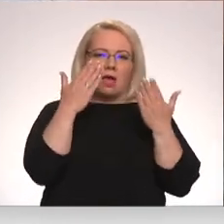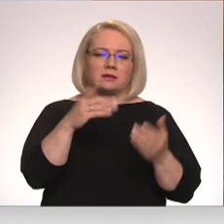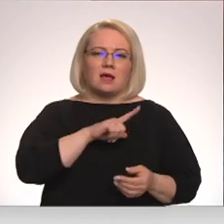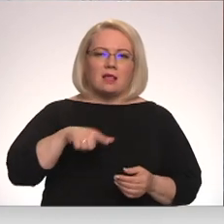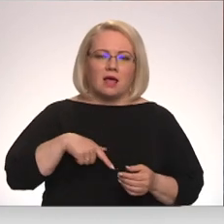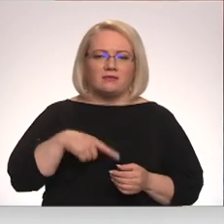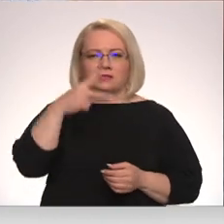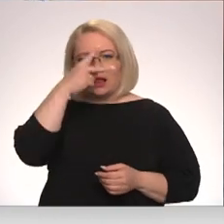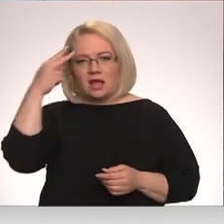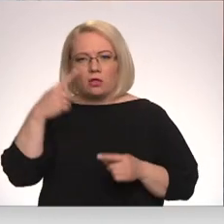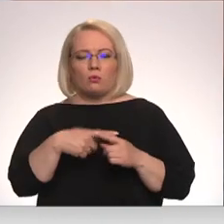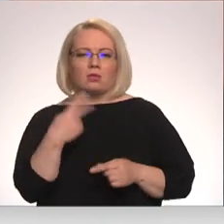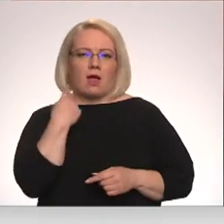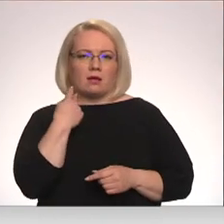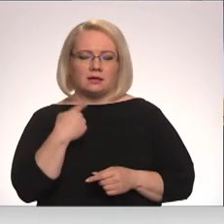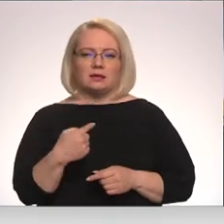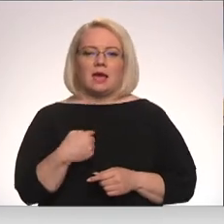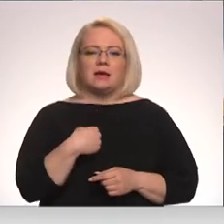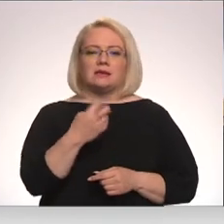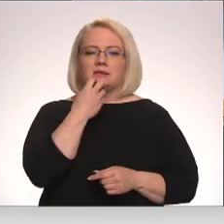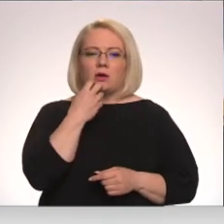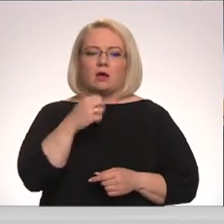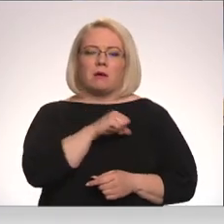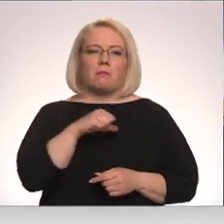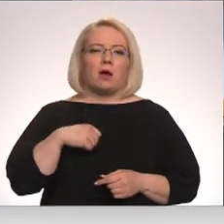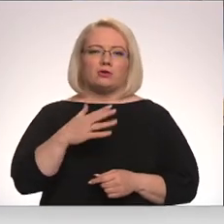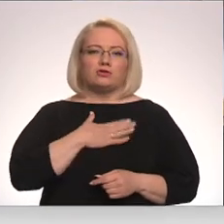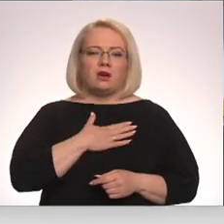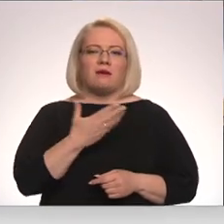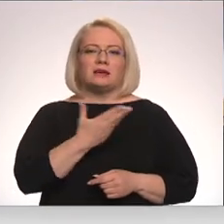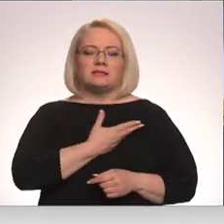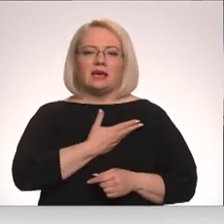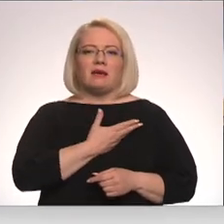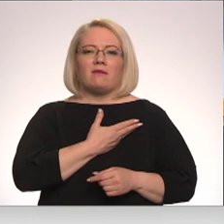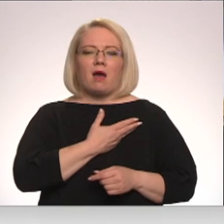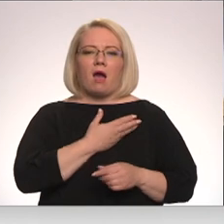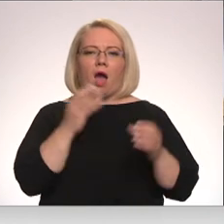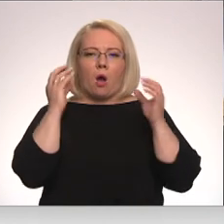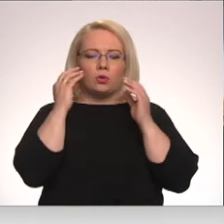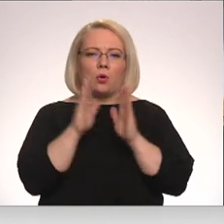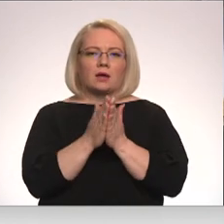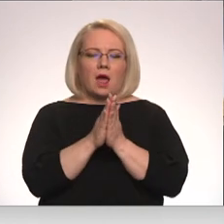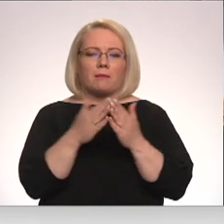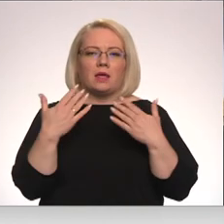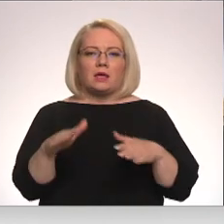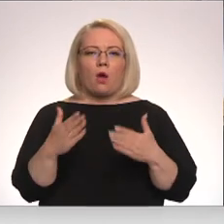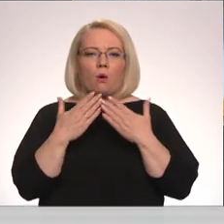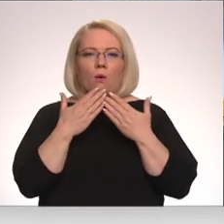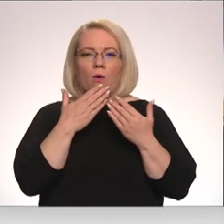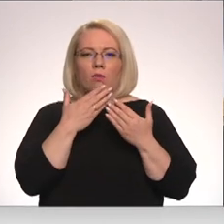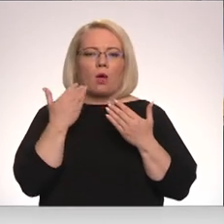un angliski. Es jau smējos reizēm, ka man ir pašai savu dzīvu audio grāmatu, jo viņš jau nav iemācījies lasīt